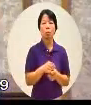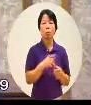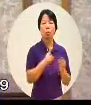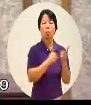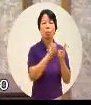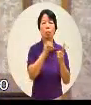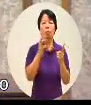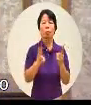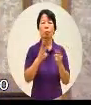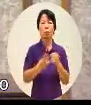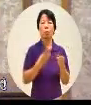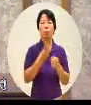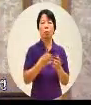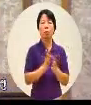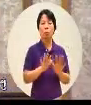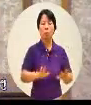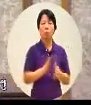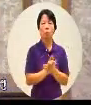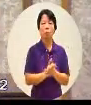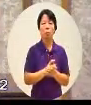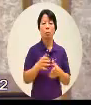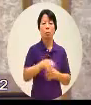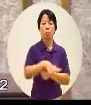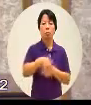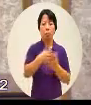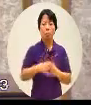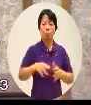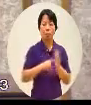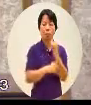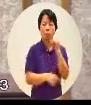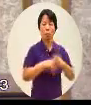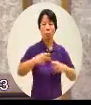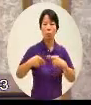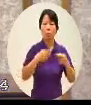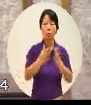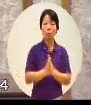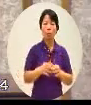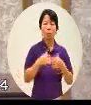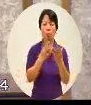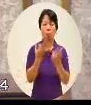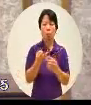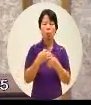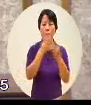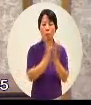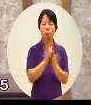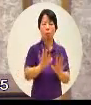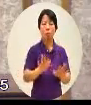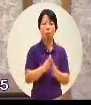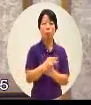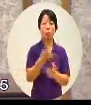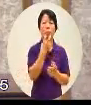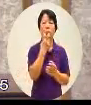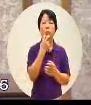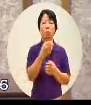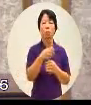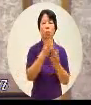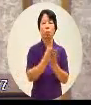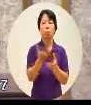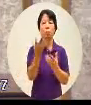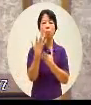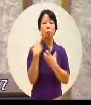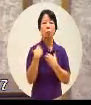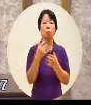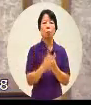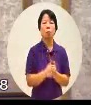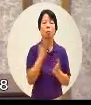103的话呢，现在部里面说要去修法，这个经费全部是中央负担，但是我们还是要密切去追踪。的确，如果到